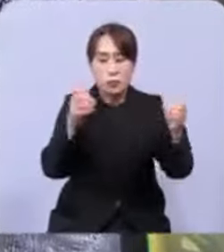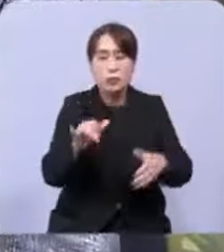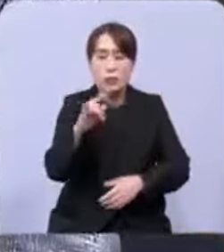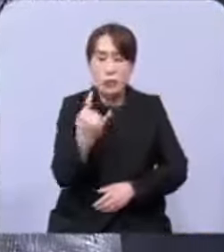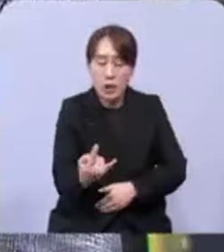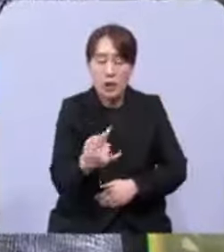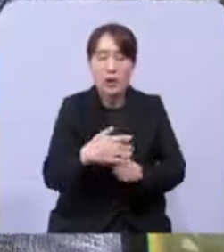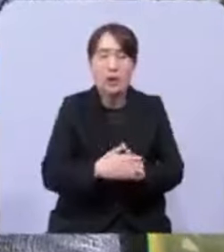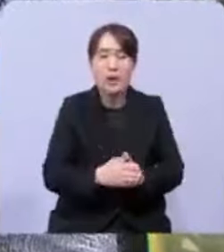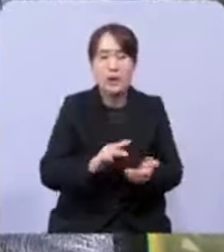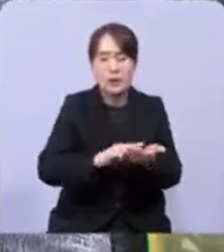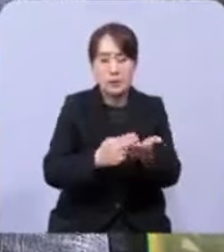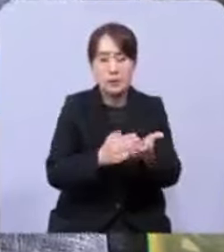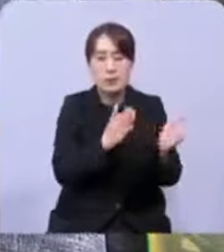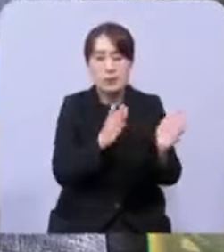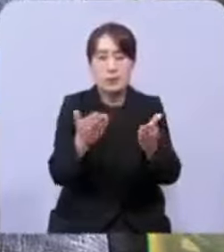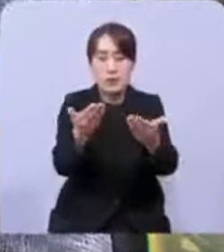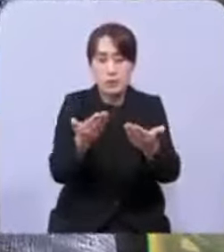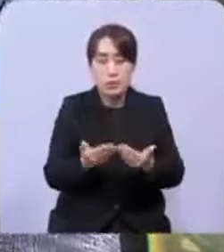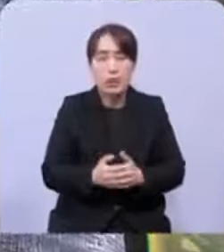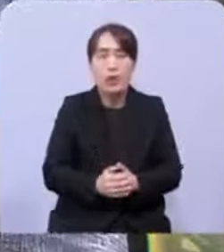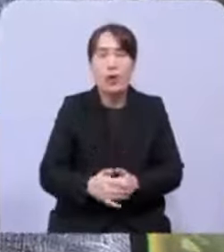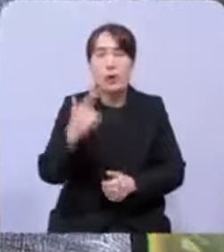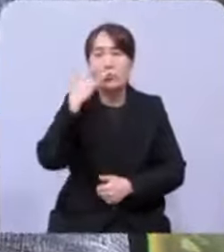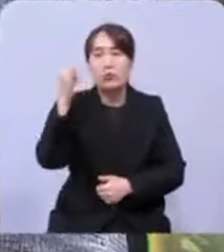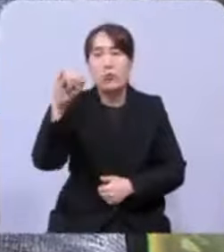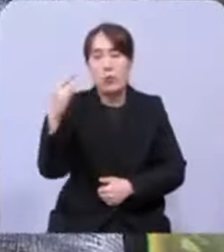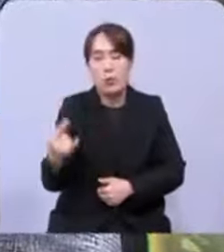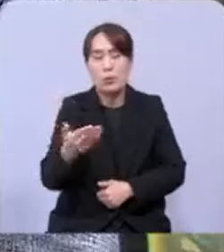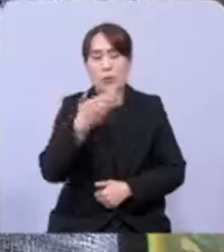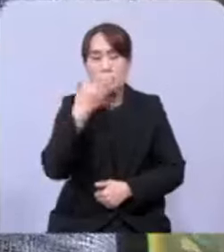에서를 준비해주시고 또 학부모에서